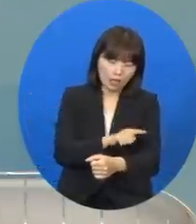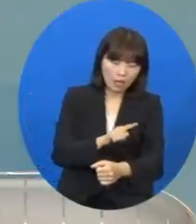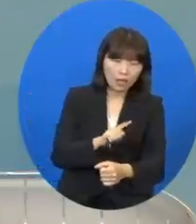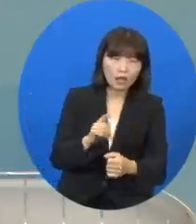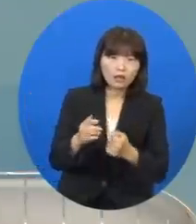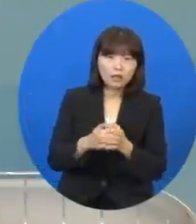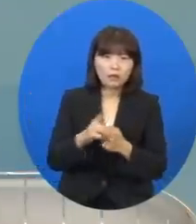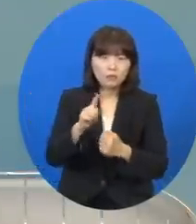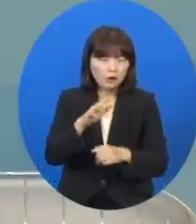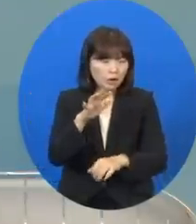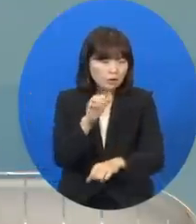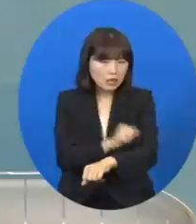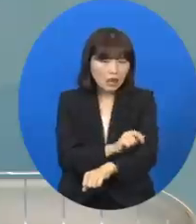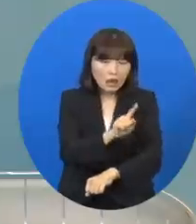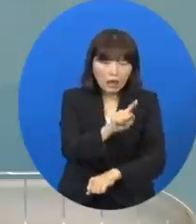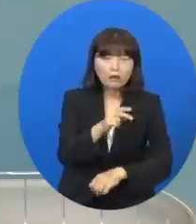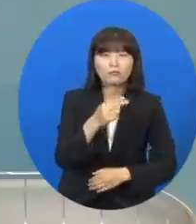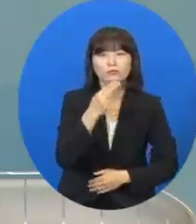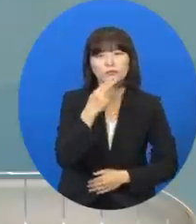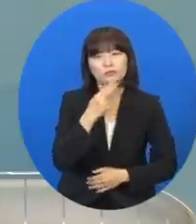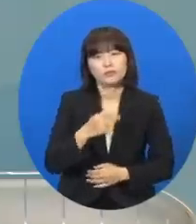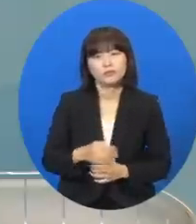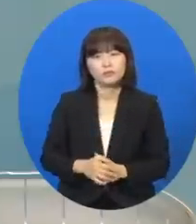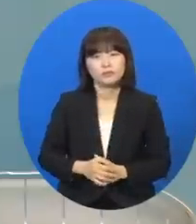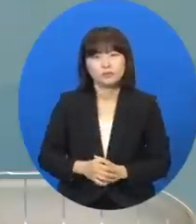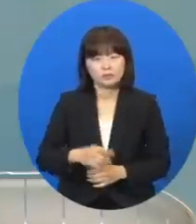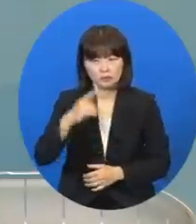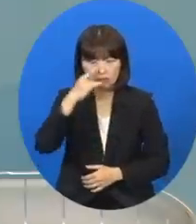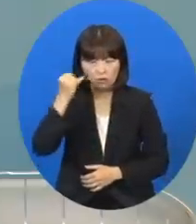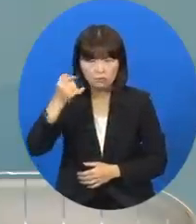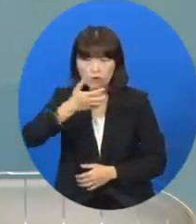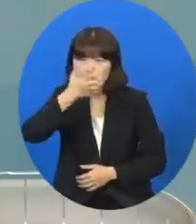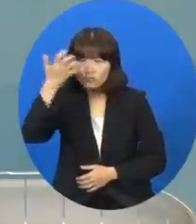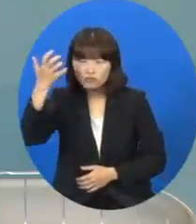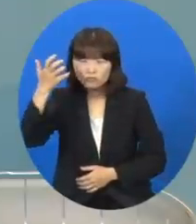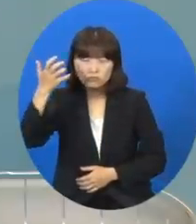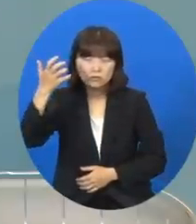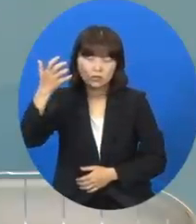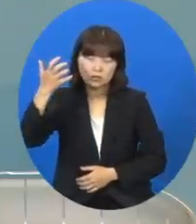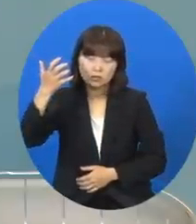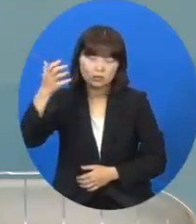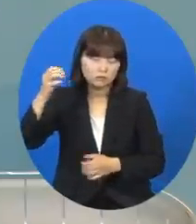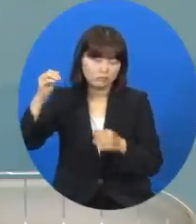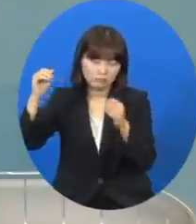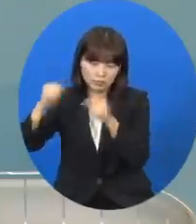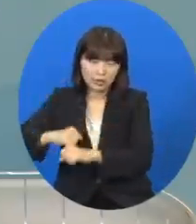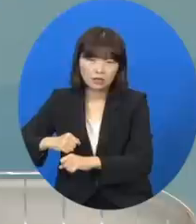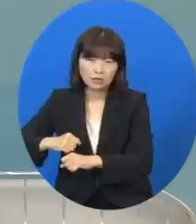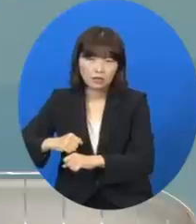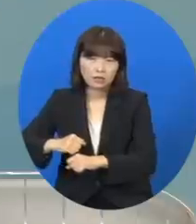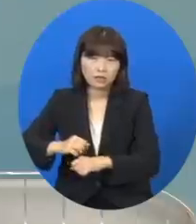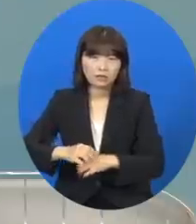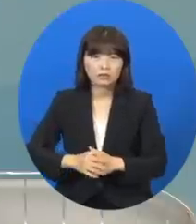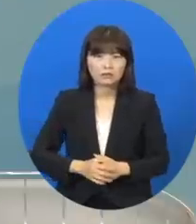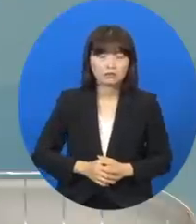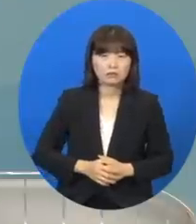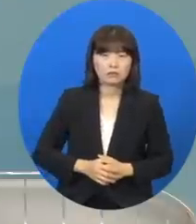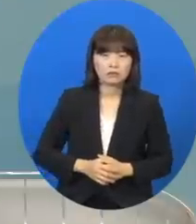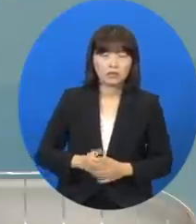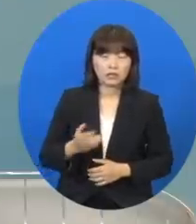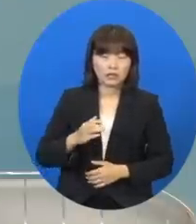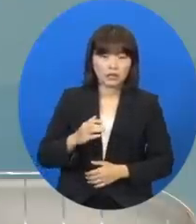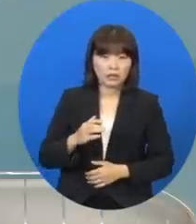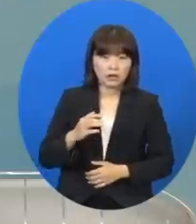하나 제대로 해내지를 못했대요. 엄마의 꿈이 좌절이 됐죠. 그렇다고 외모 지상주의인